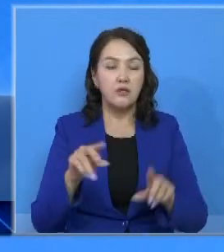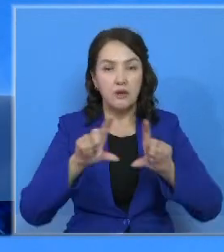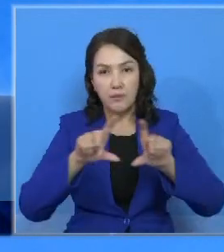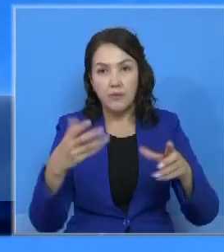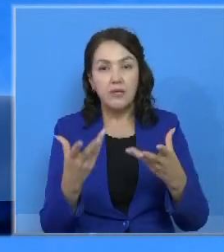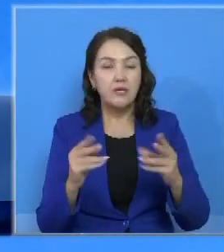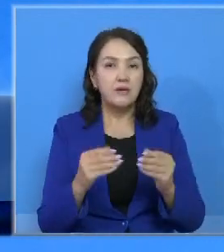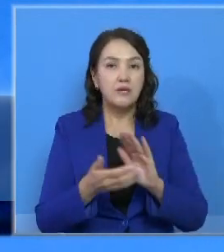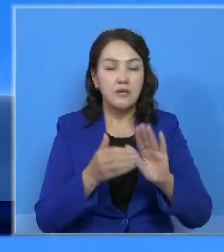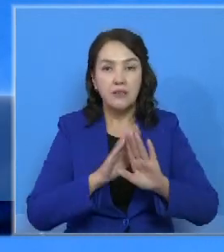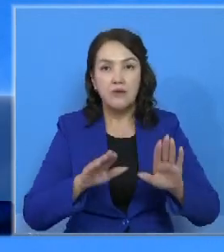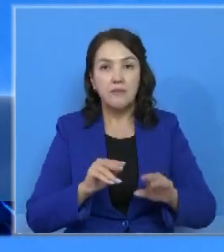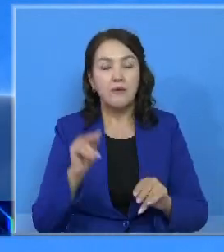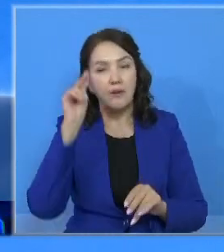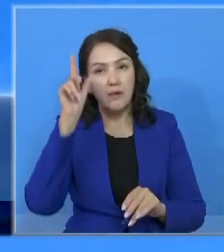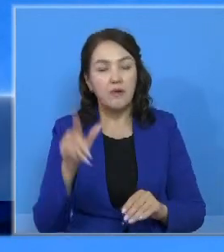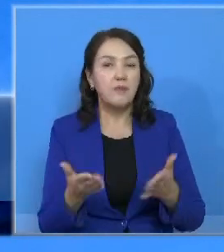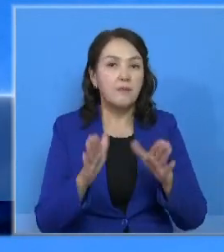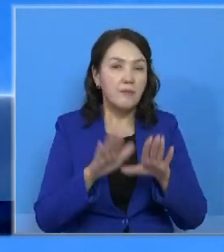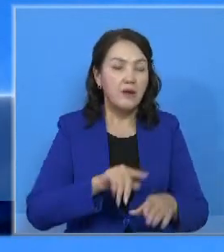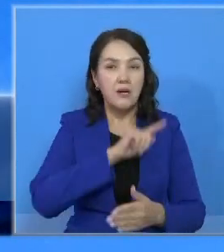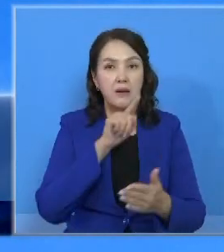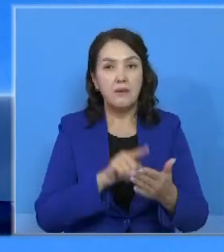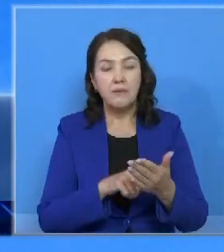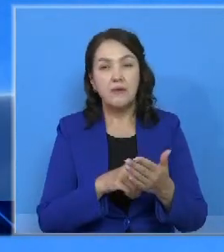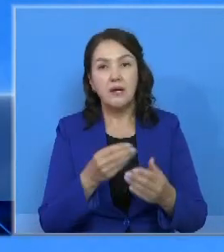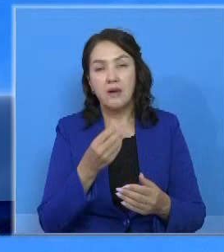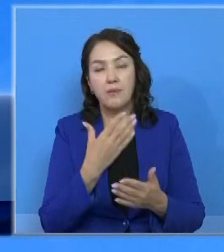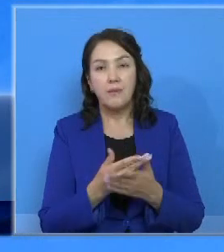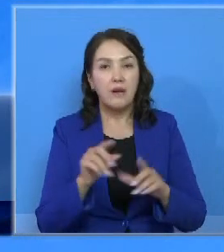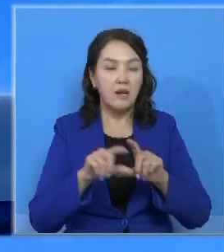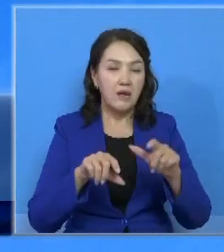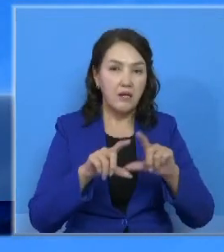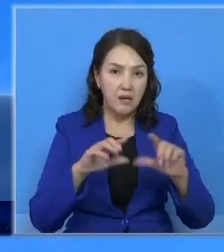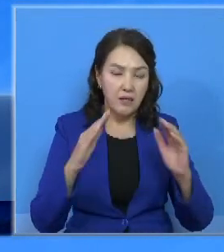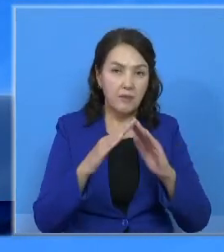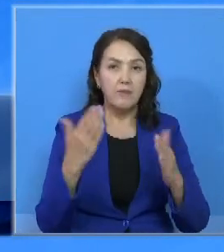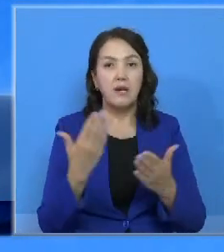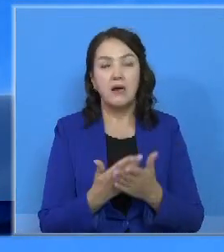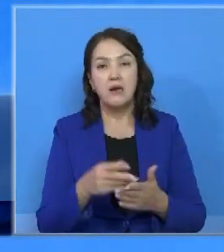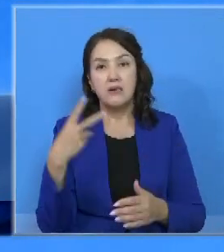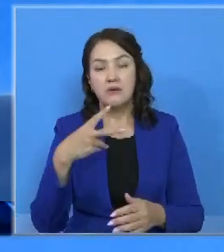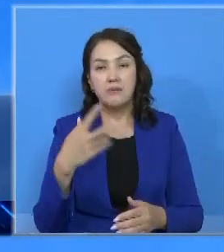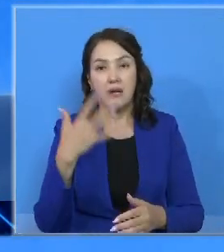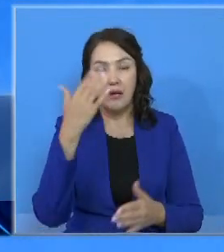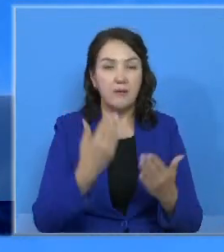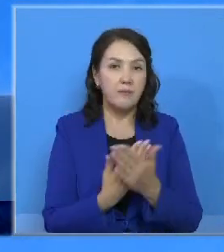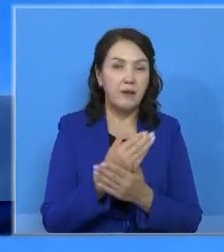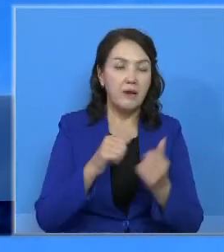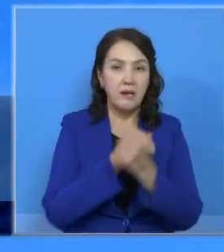заведений, где совсем не хватает ученических мест, и вопрос с 5 адаптированными под школы зданиями. До 2025 года будет